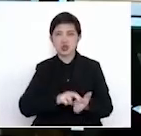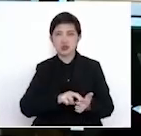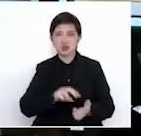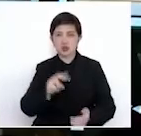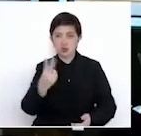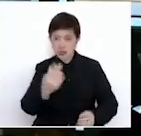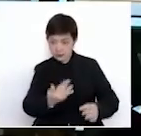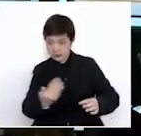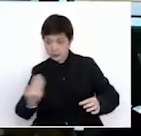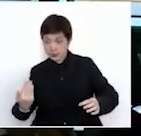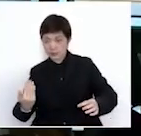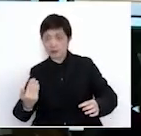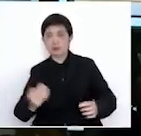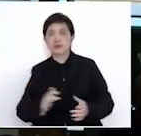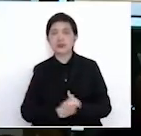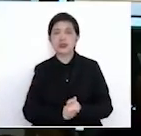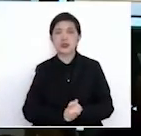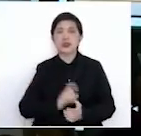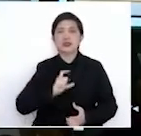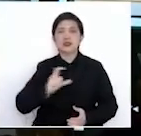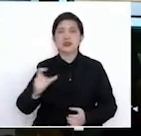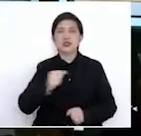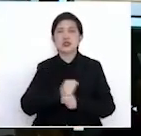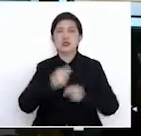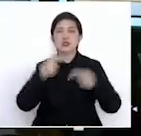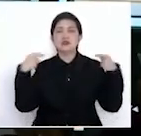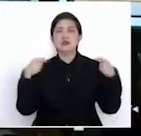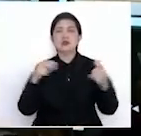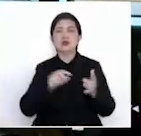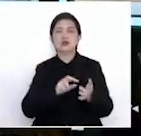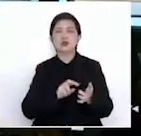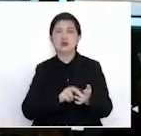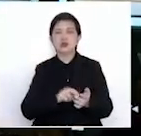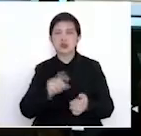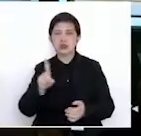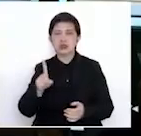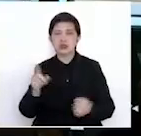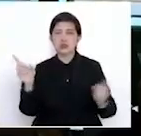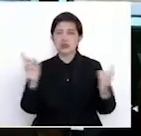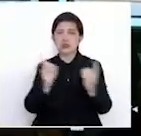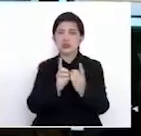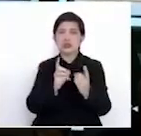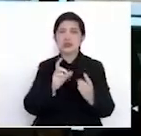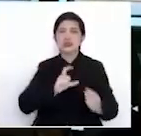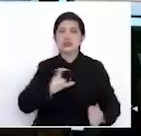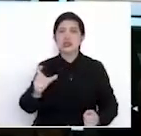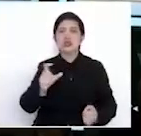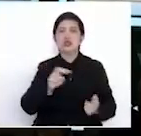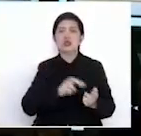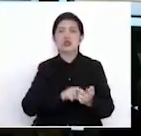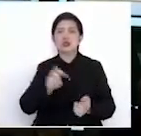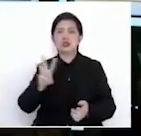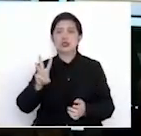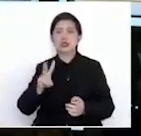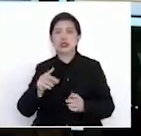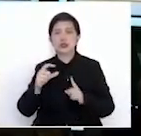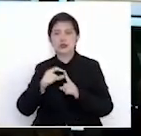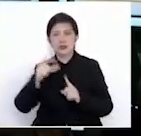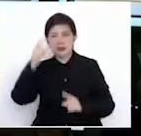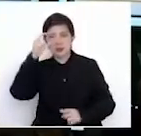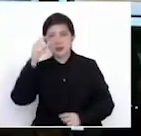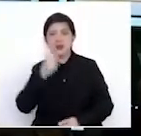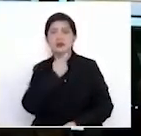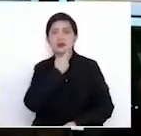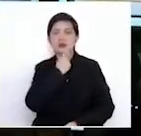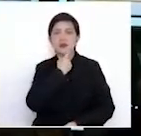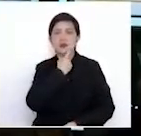baik selanjutnya calon gubernur nomor urut 1 Bapak ritwan Kamil akan berhadapan dengan pasangan calon nomor urut 3 Bapak Pramono Anung dan Bapak Rano Karno